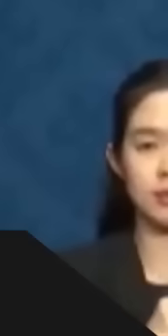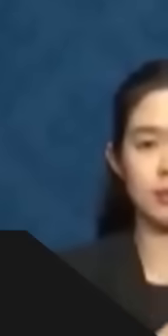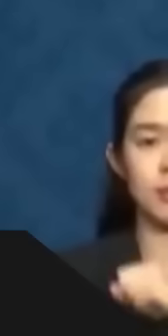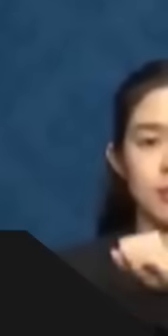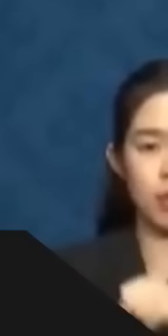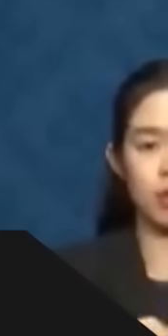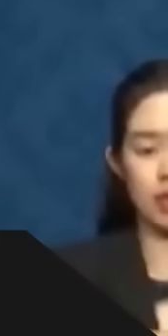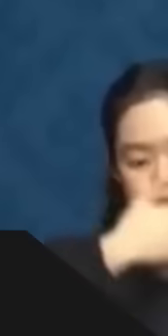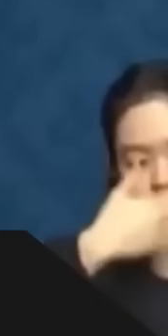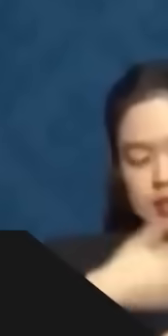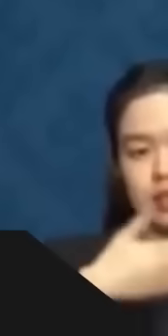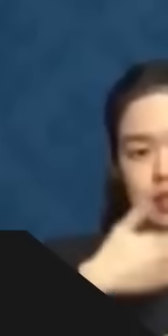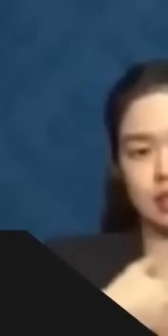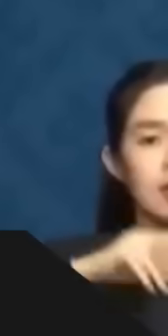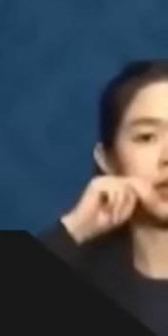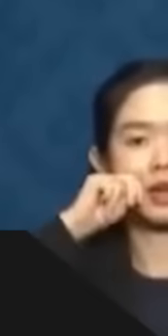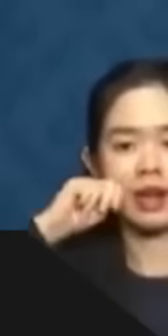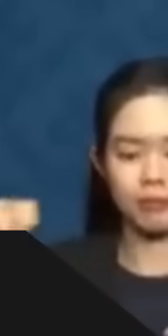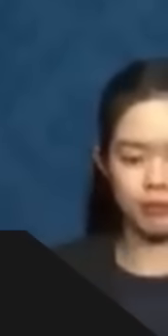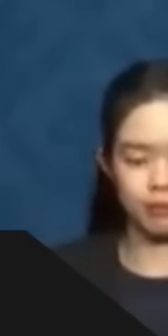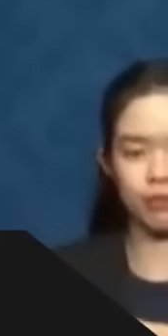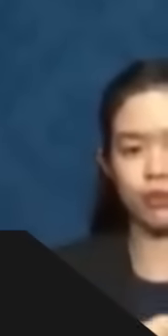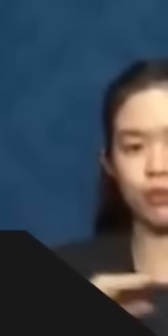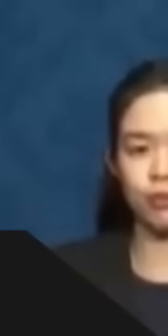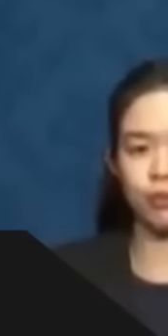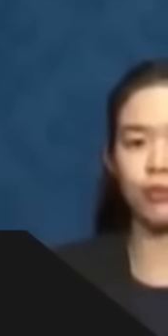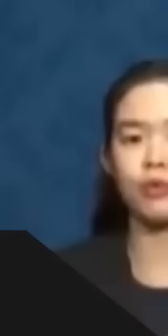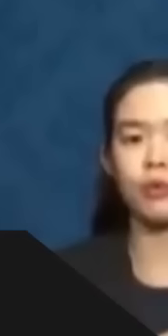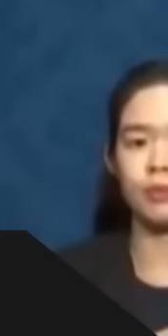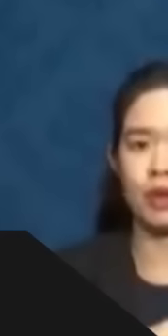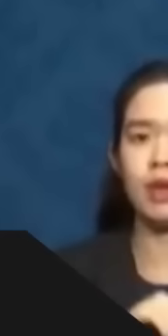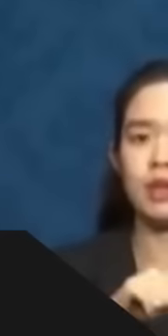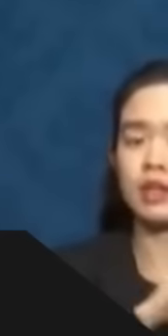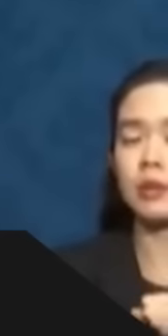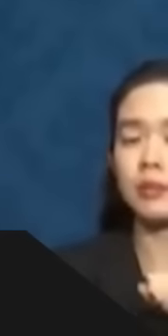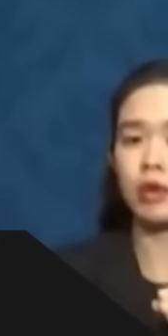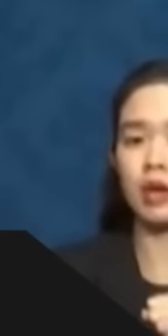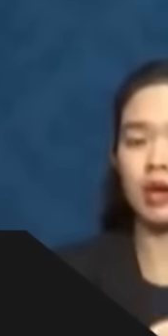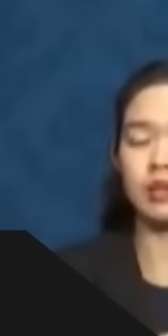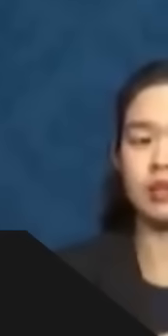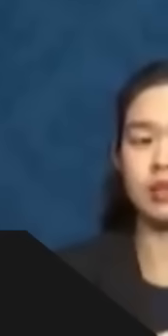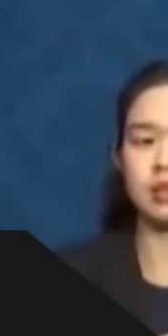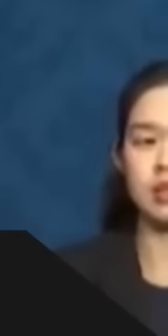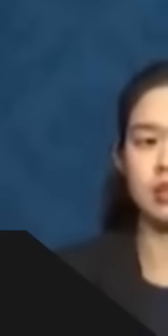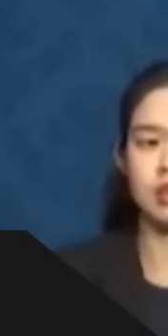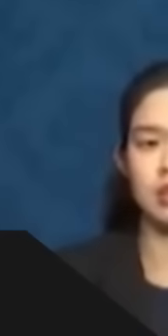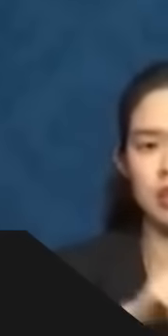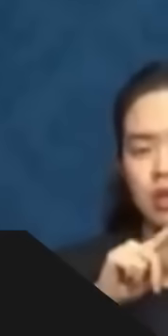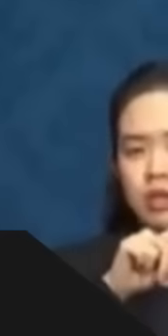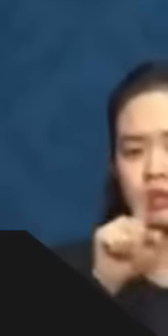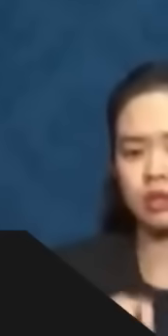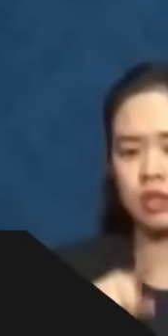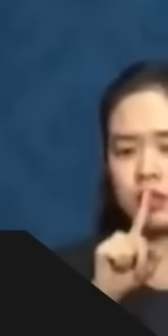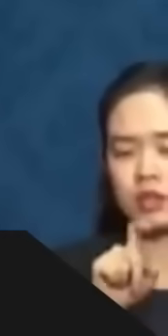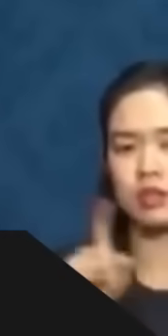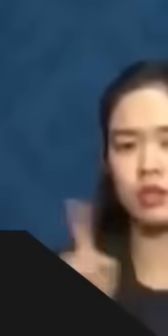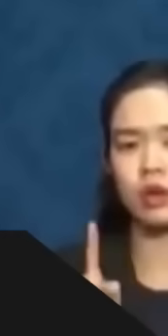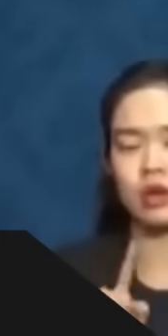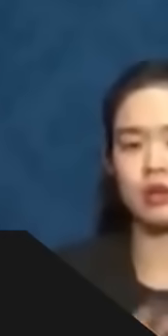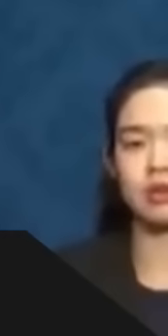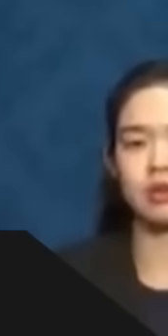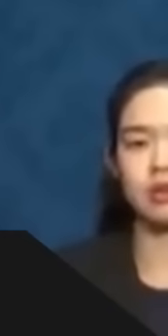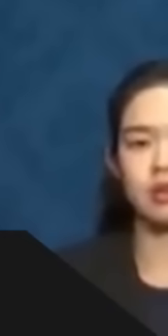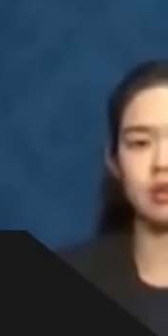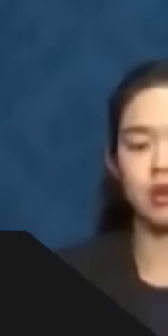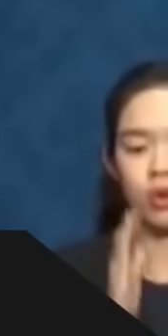ว่าถ้าทำงานเชิงรุกเรื่องแบบนี้ไม่ควรเกิดขึ้นนางบุญยิ่งนิติกัญจนาประธานกรรมธิการย้ำว่าบริษัทดีไอคอนถูกร้องเรียนมาแล้วในชั้นกรรม